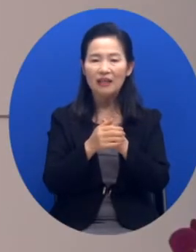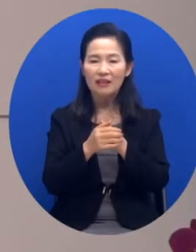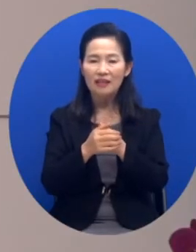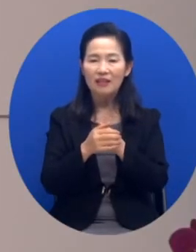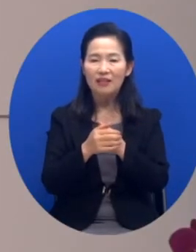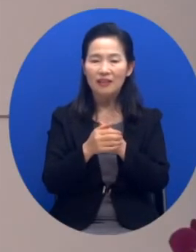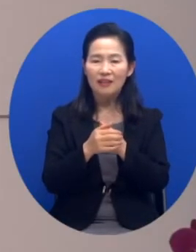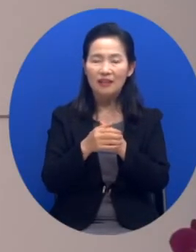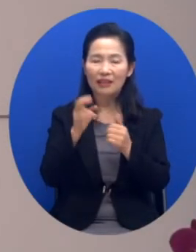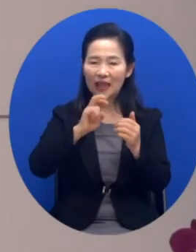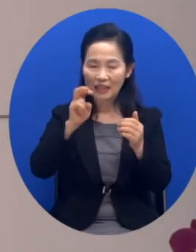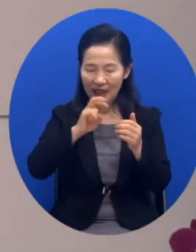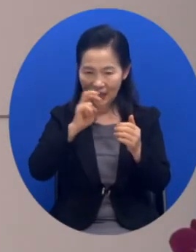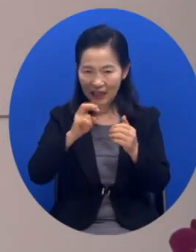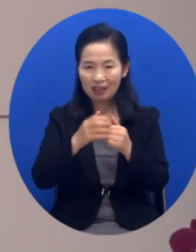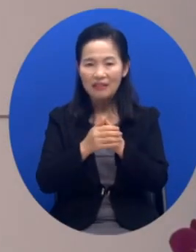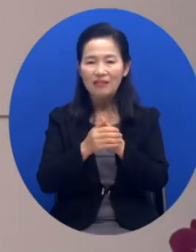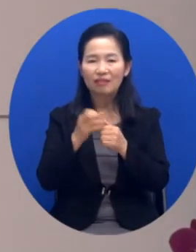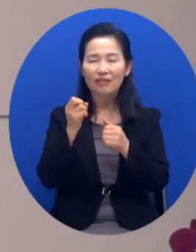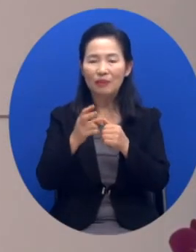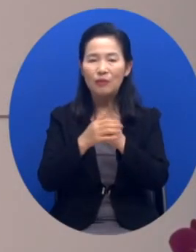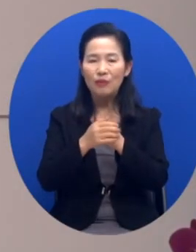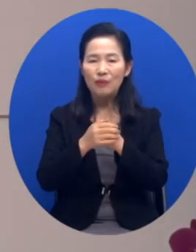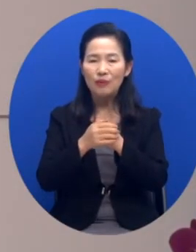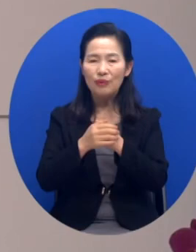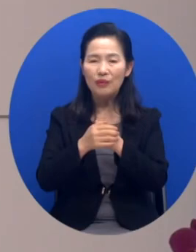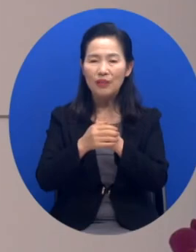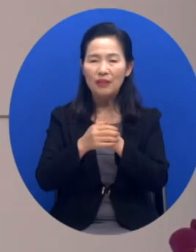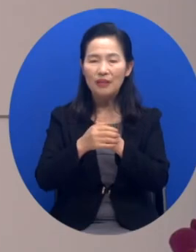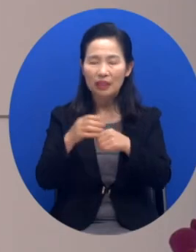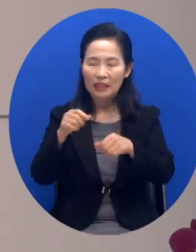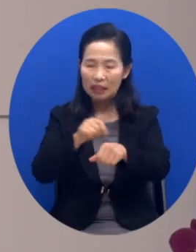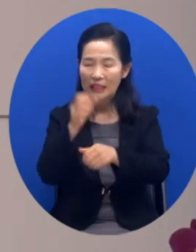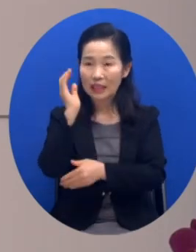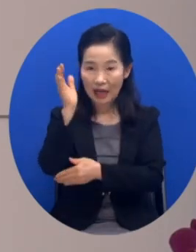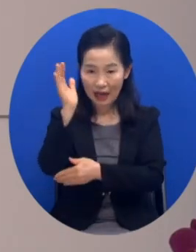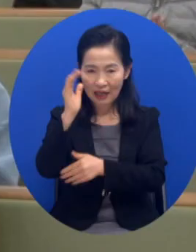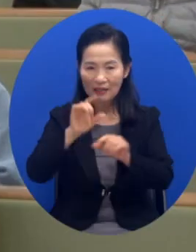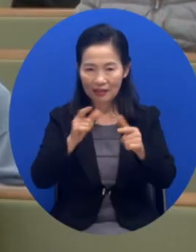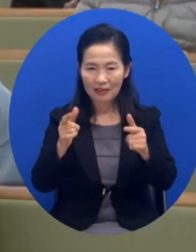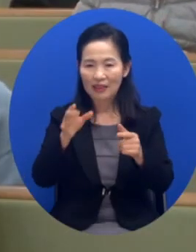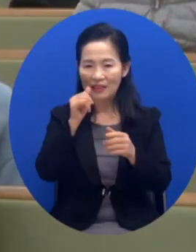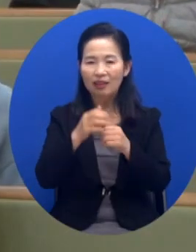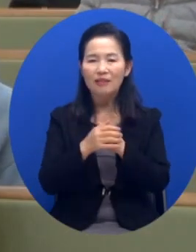콘서트와 제주 온세미로교회 조기쁨 목사의 특강을 진행했습니다.